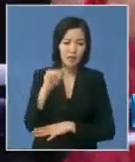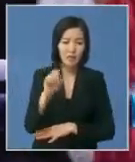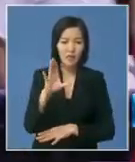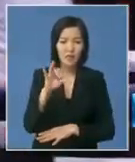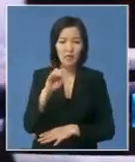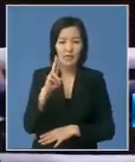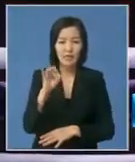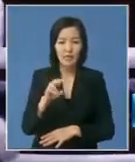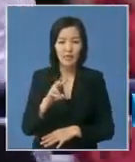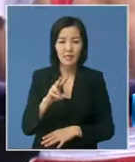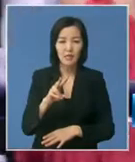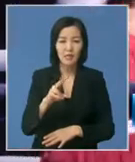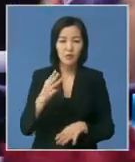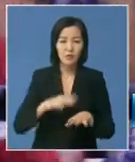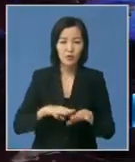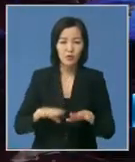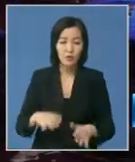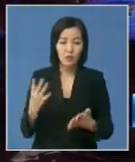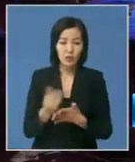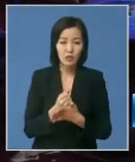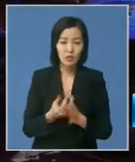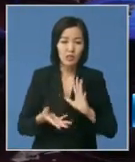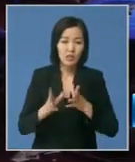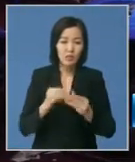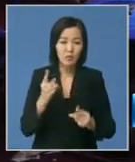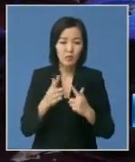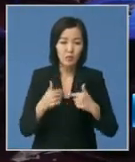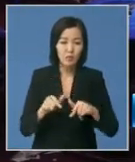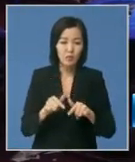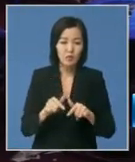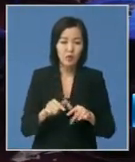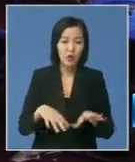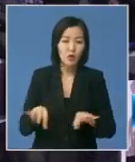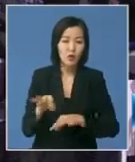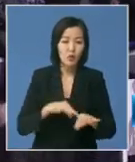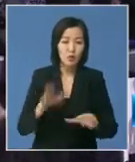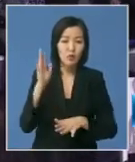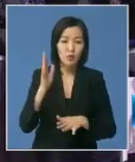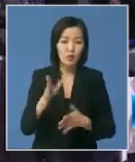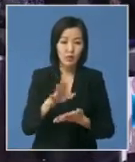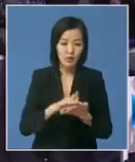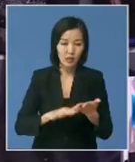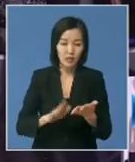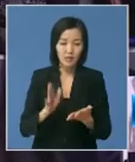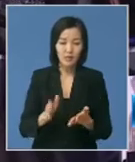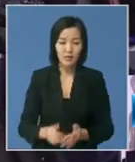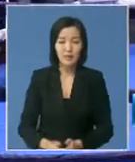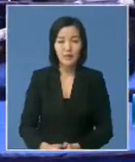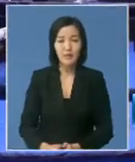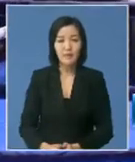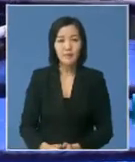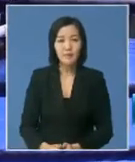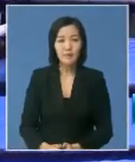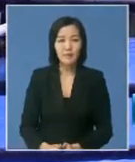сарқандық Саят Құдайберген үшінші орынды қанағат тұтты. Жалпы ұйымдастырушылардың айтуынша, бұл жоба болашақта да жалғасын таппақ. Жарқын